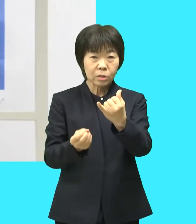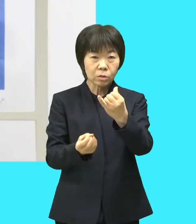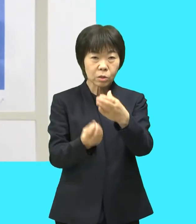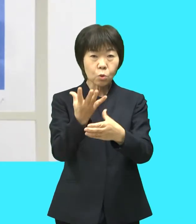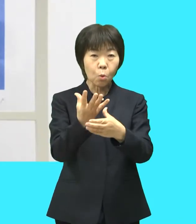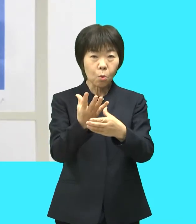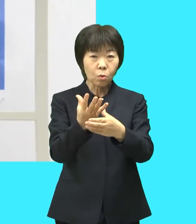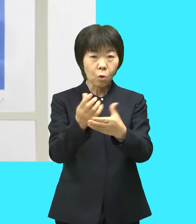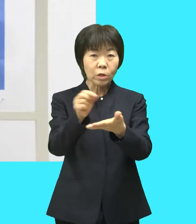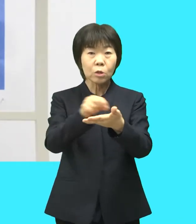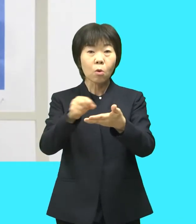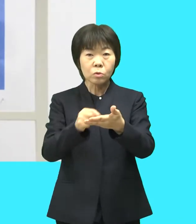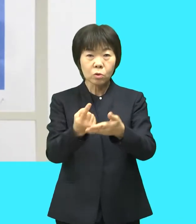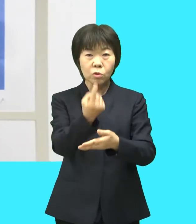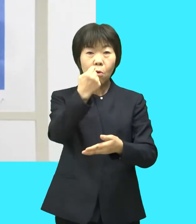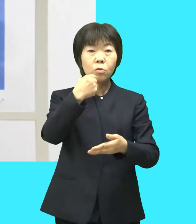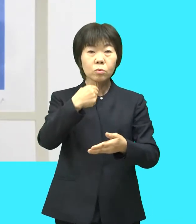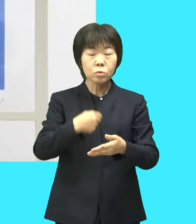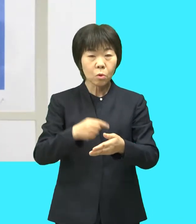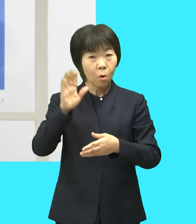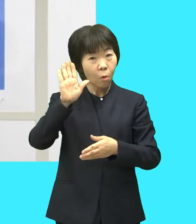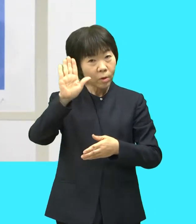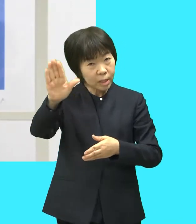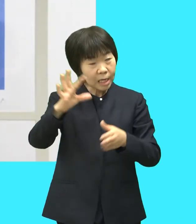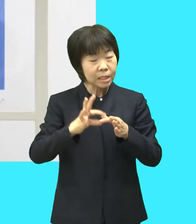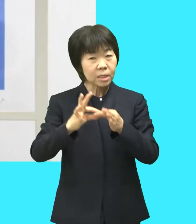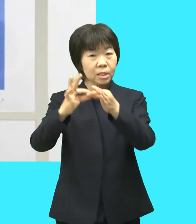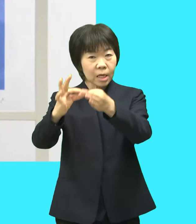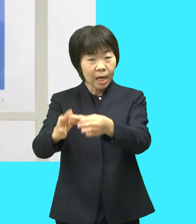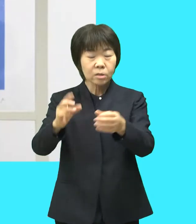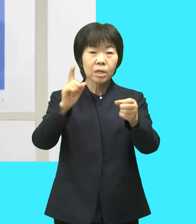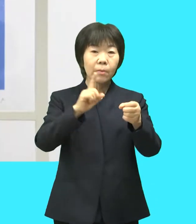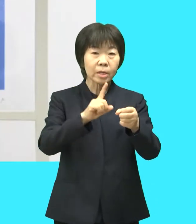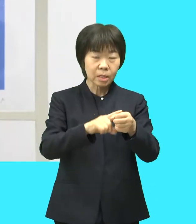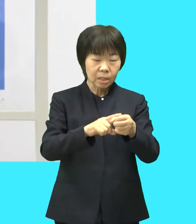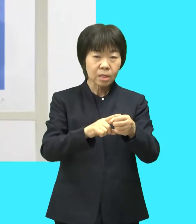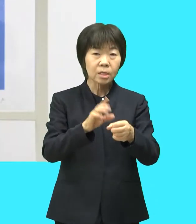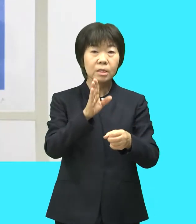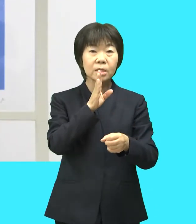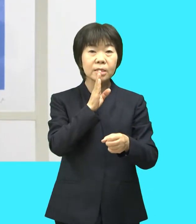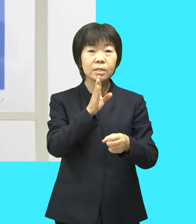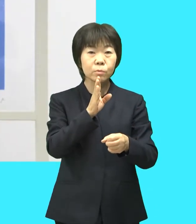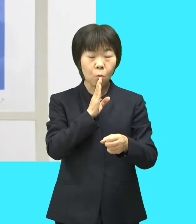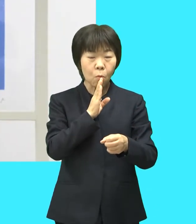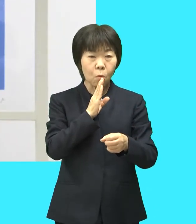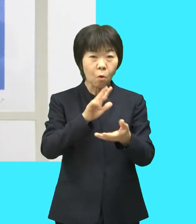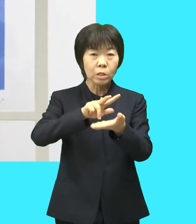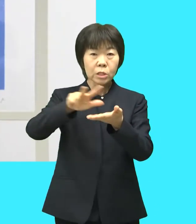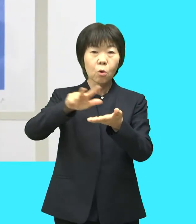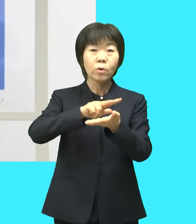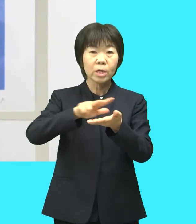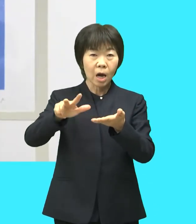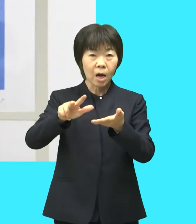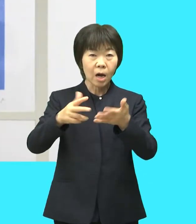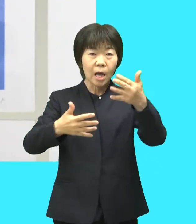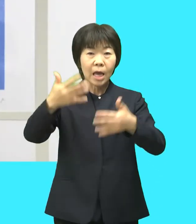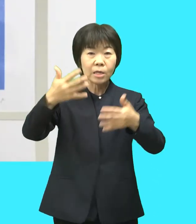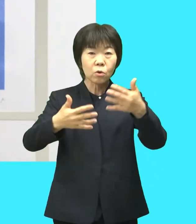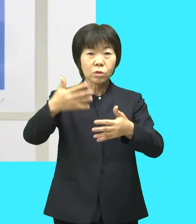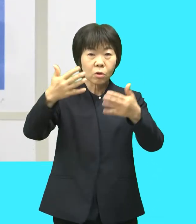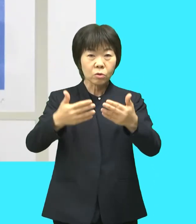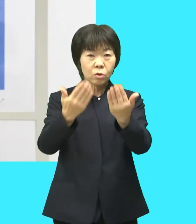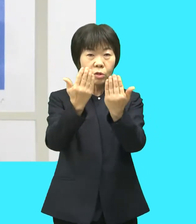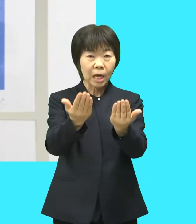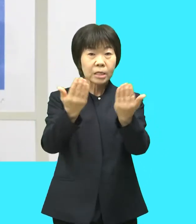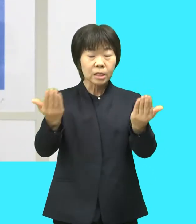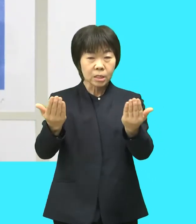記録と教訓を後世に伝えていくために、実物の資料や映像による展